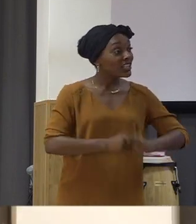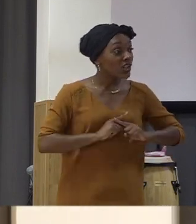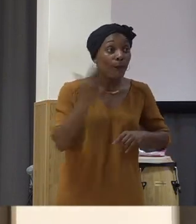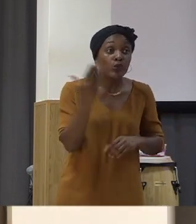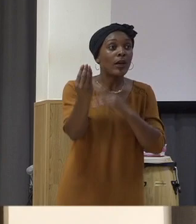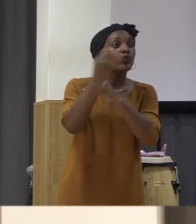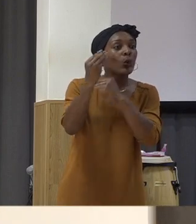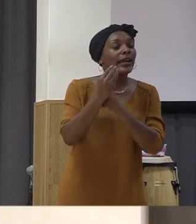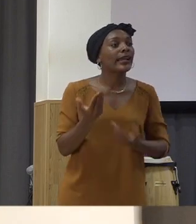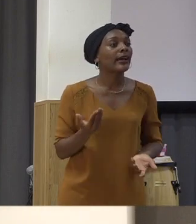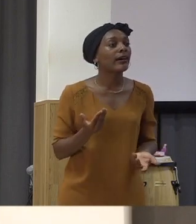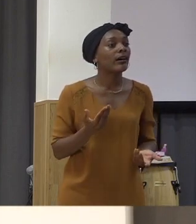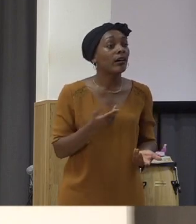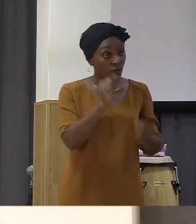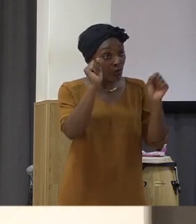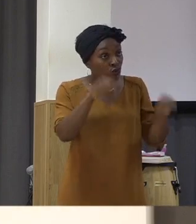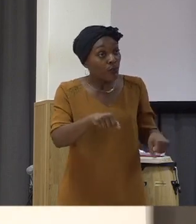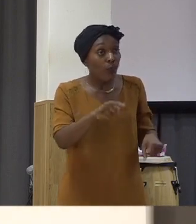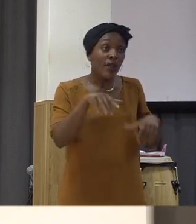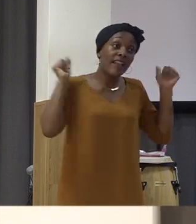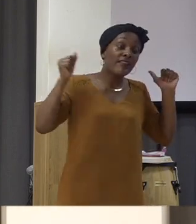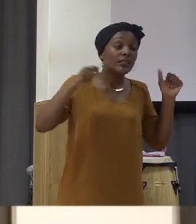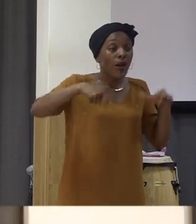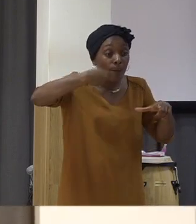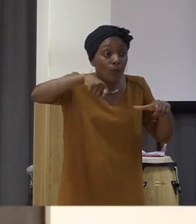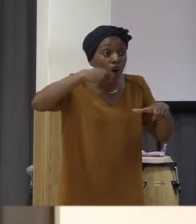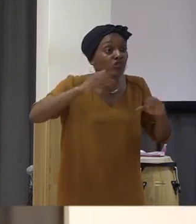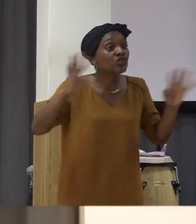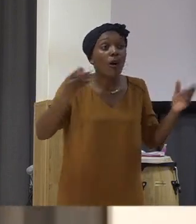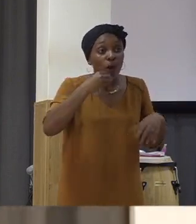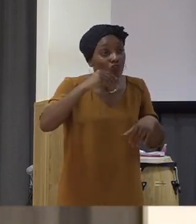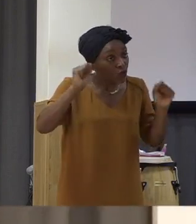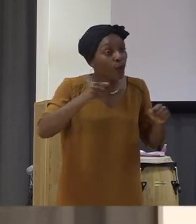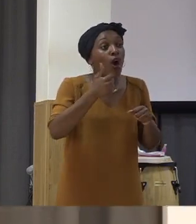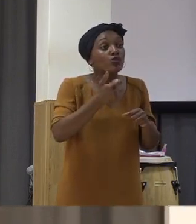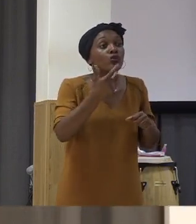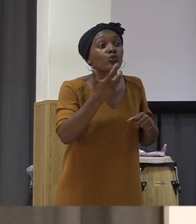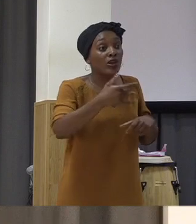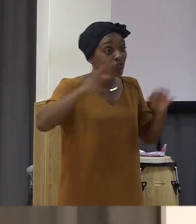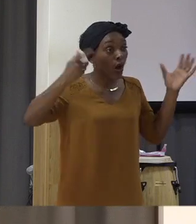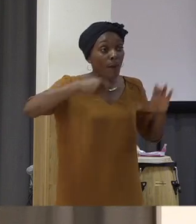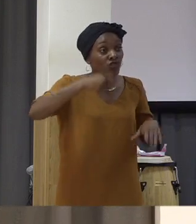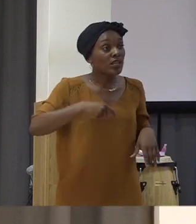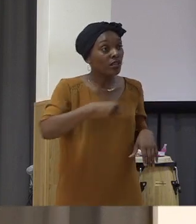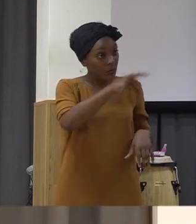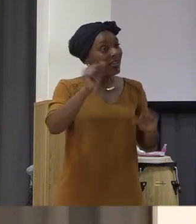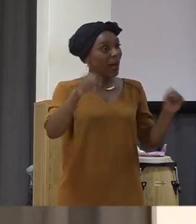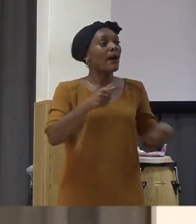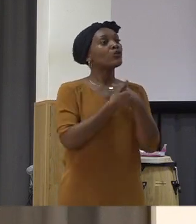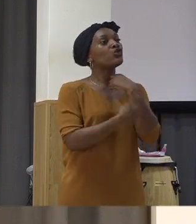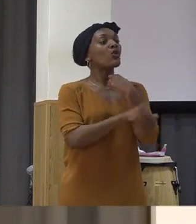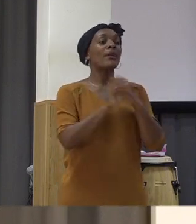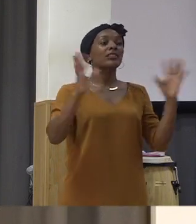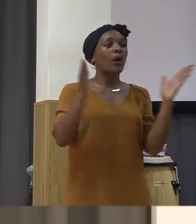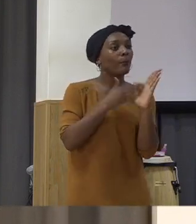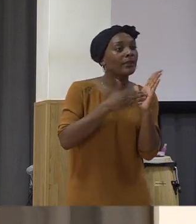pas passer un ou deux repas, on ne va pas passer plusieurs jours sans manger. Eh bien nous, on est capable de passer toute une semaine et d'attendre le culte